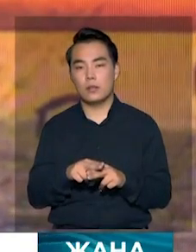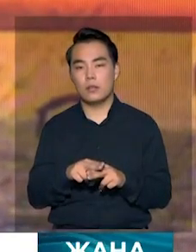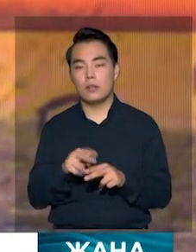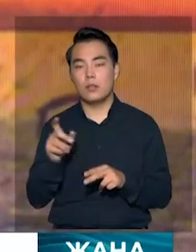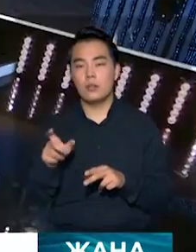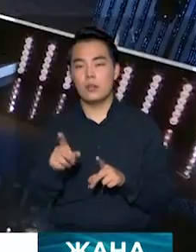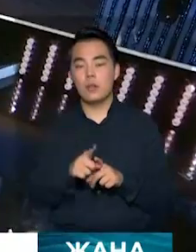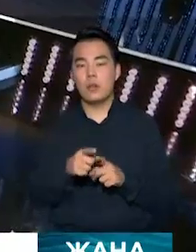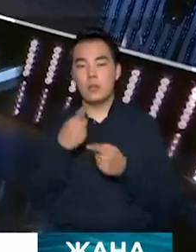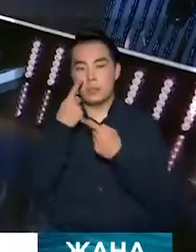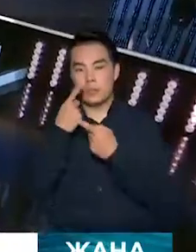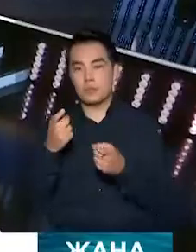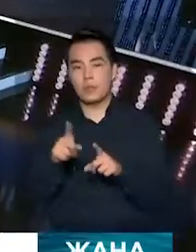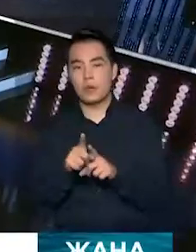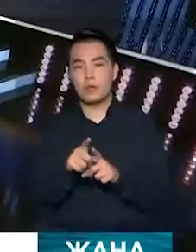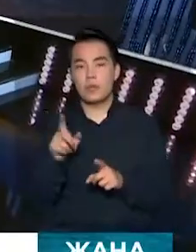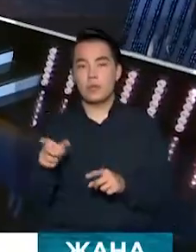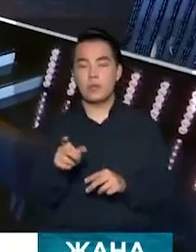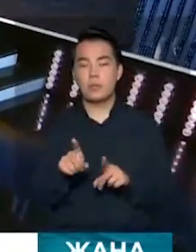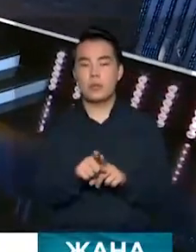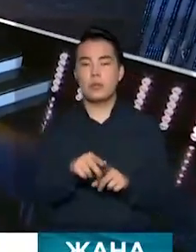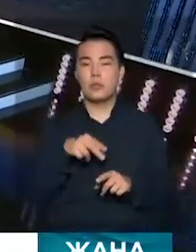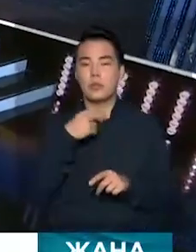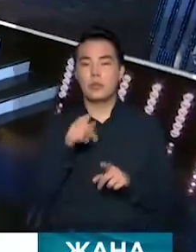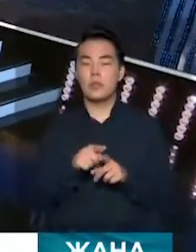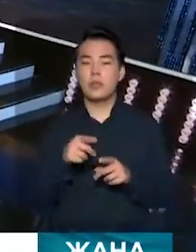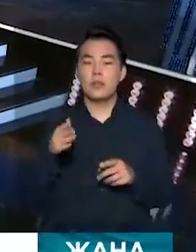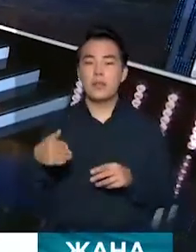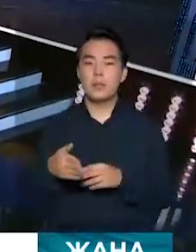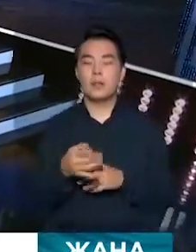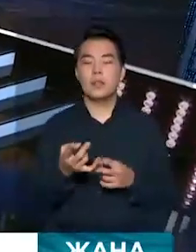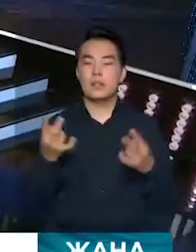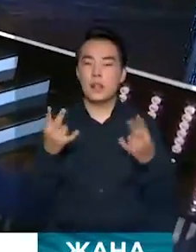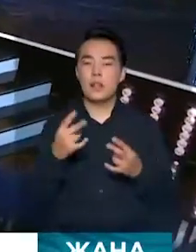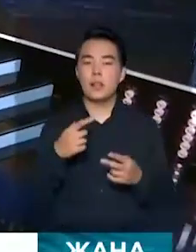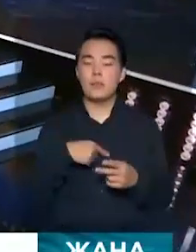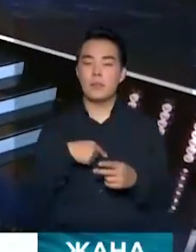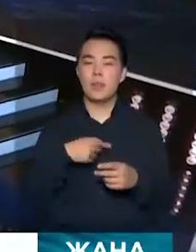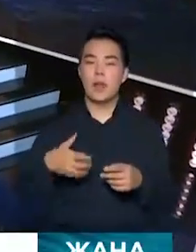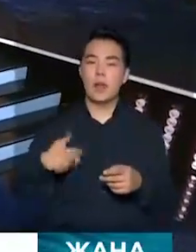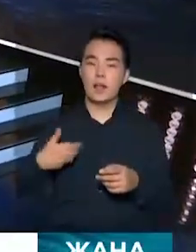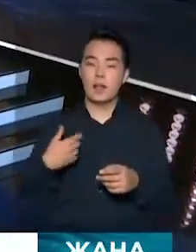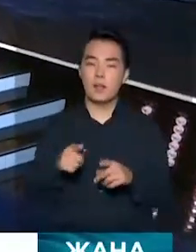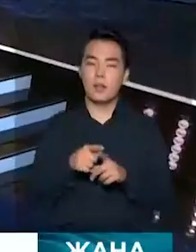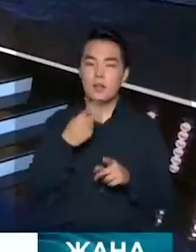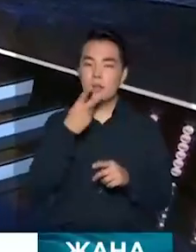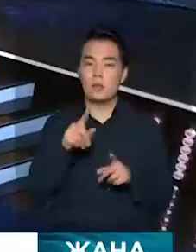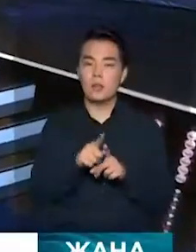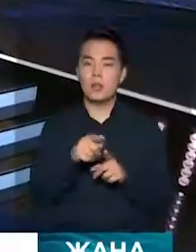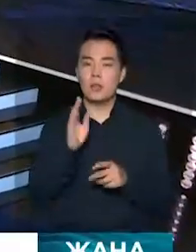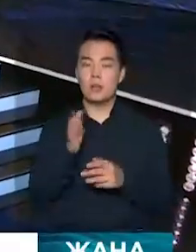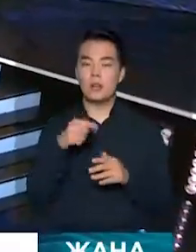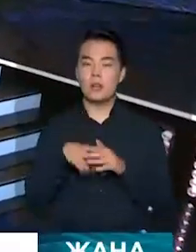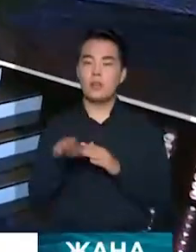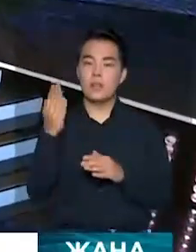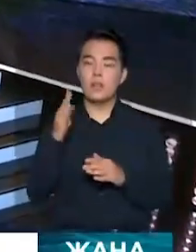адамдарға түсіндіру, жаңағы халық арасында балықтың керектігін, адам ағзасына неше түрлі дәрумендердің бар екенін, пайдасы